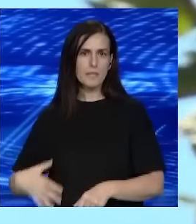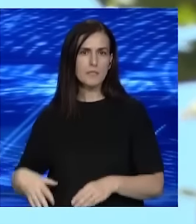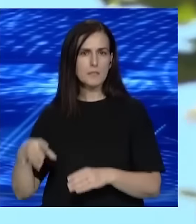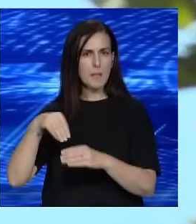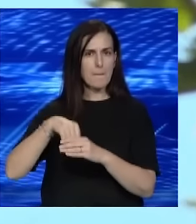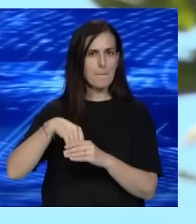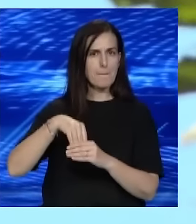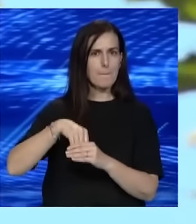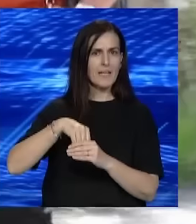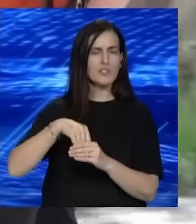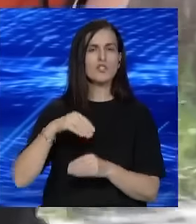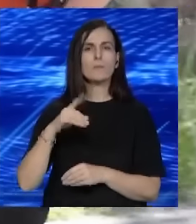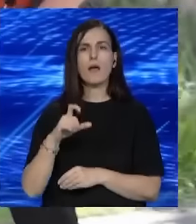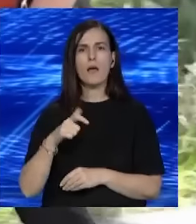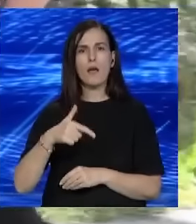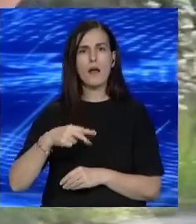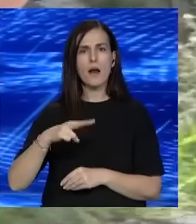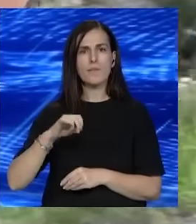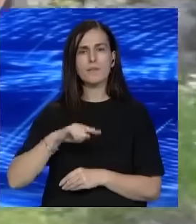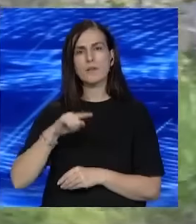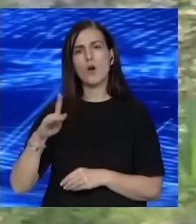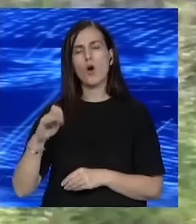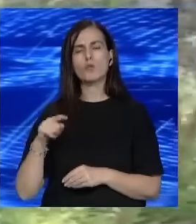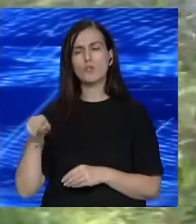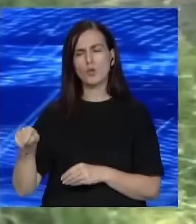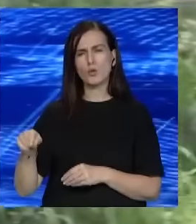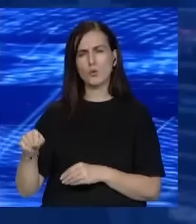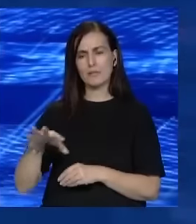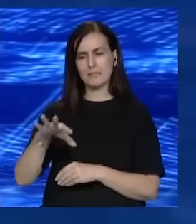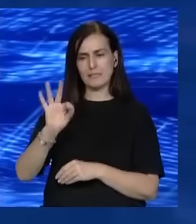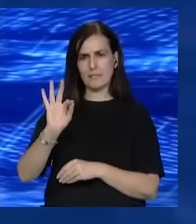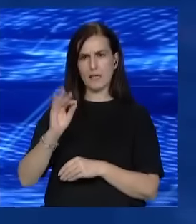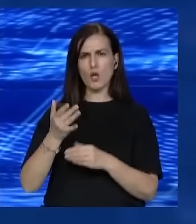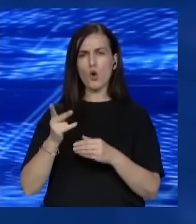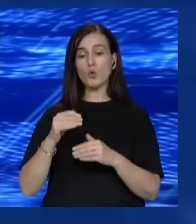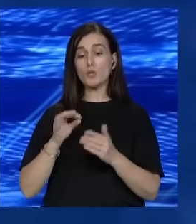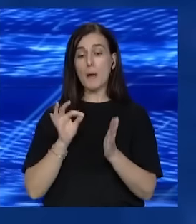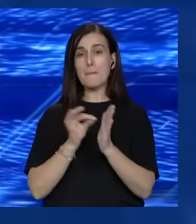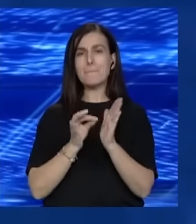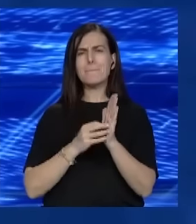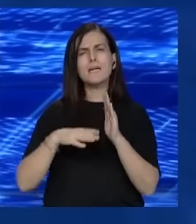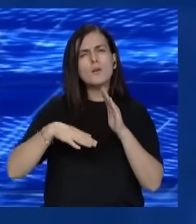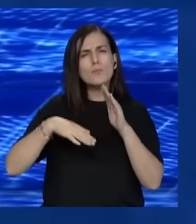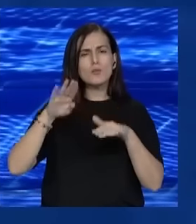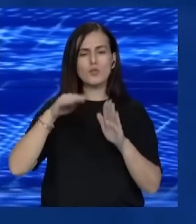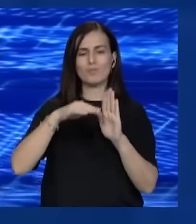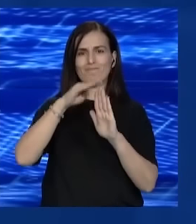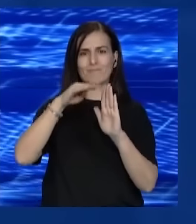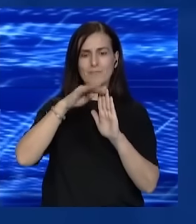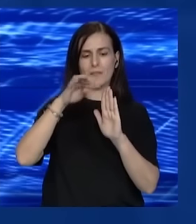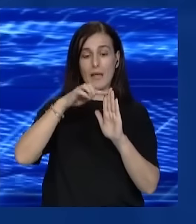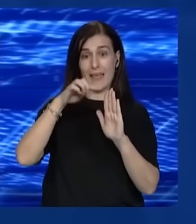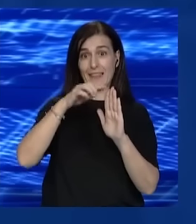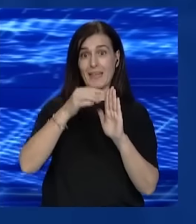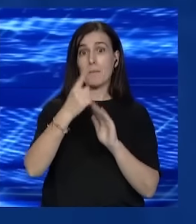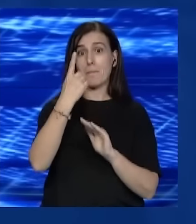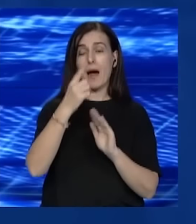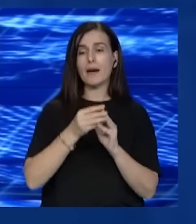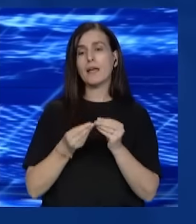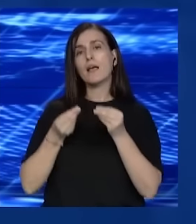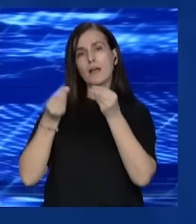Brendshëm Ervin Hoxha. Ky i fundit do të zgjidhë njërin prej tyre të vlerësuar me pikët më të larta dhe emri i tij do t'i propozohet kryeministrit